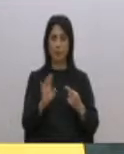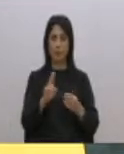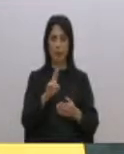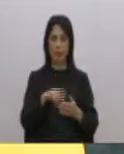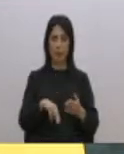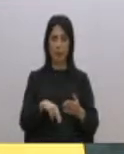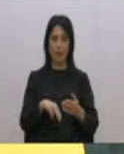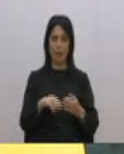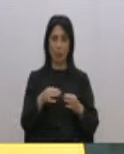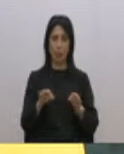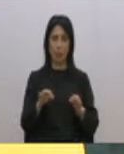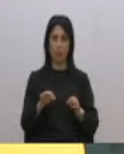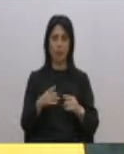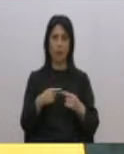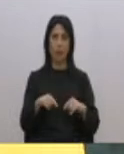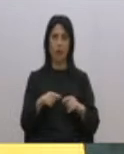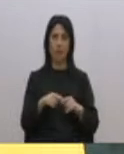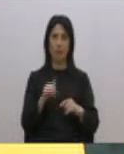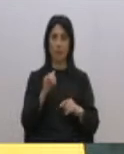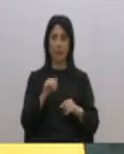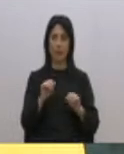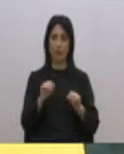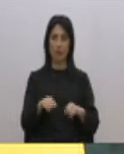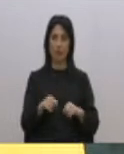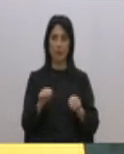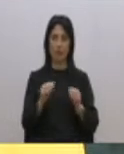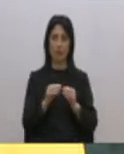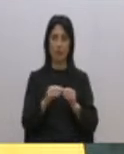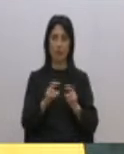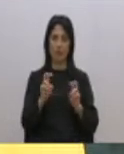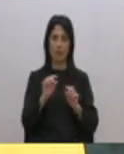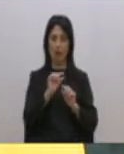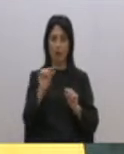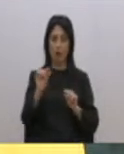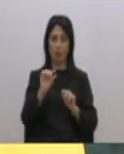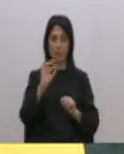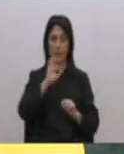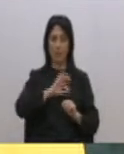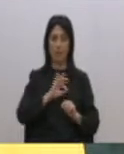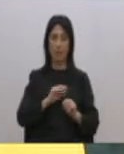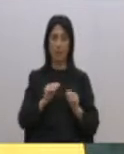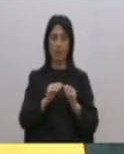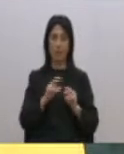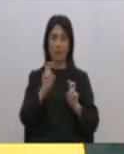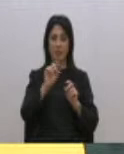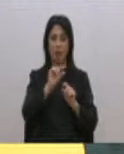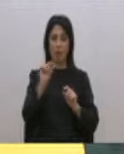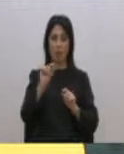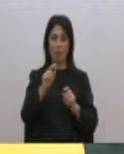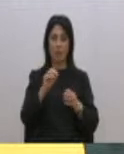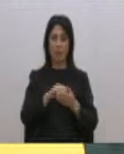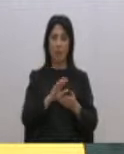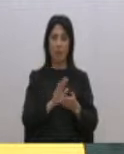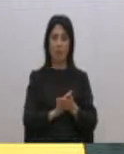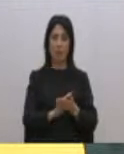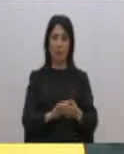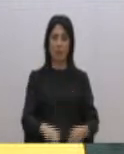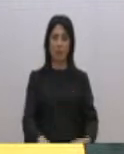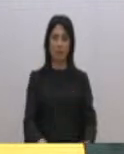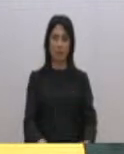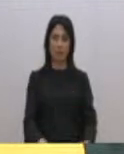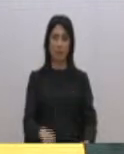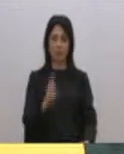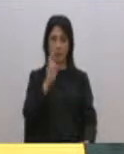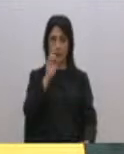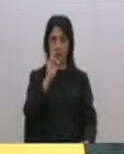acreditire buma. Organizația verșe zlo sigive sa hoț de bis gamuc e neba da i tot debita registrire ba sa